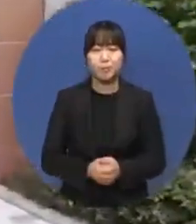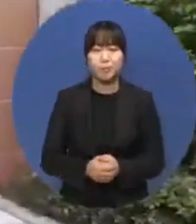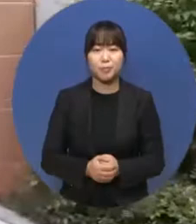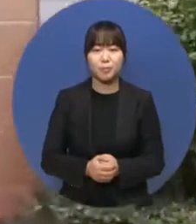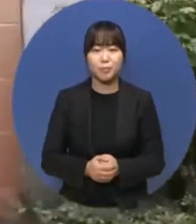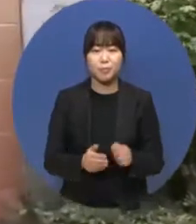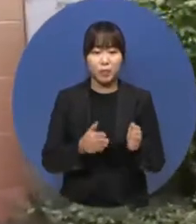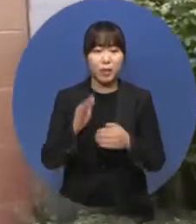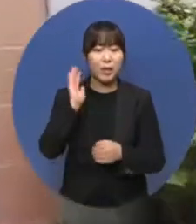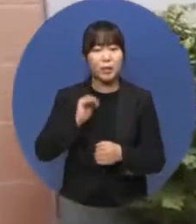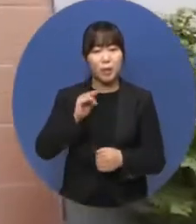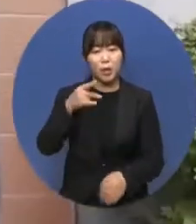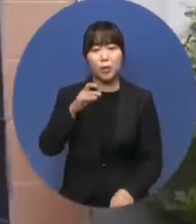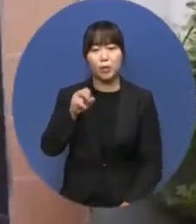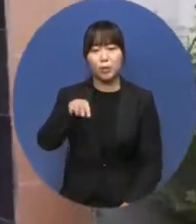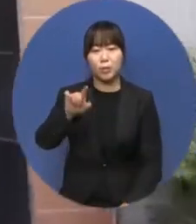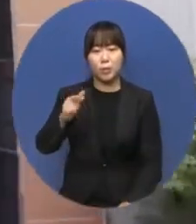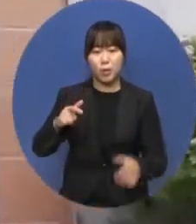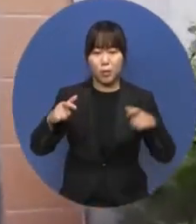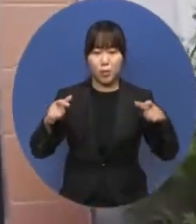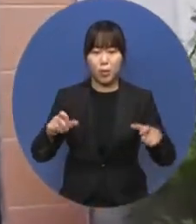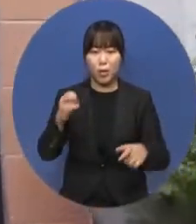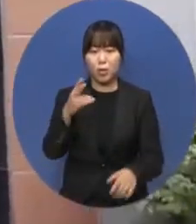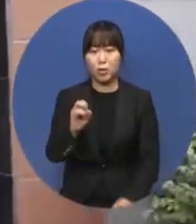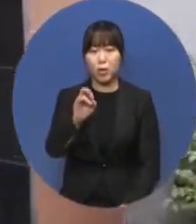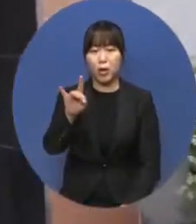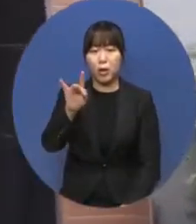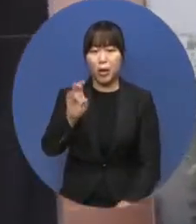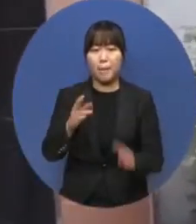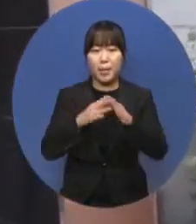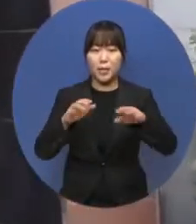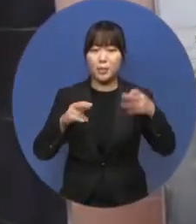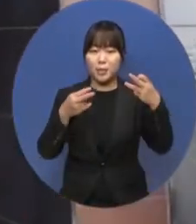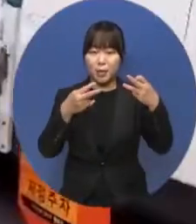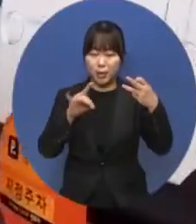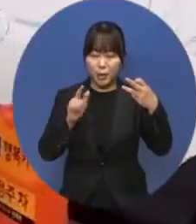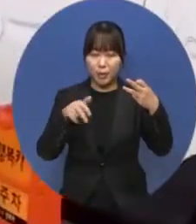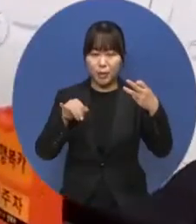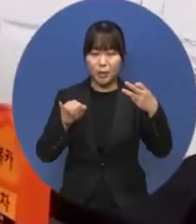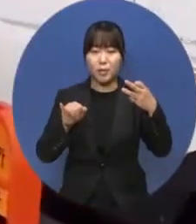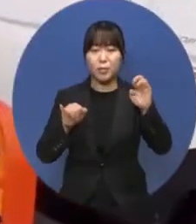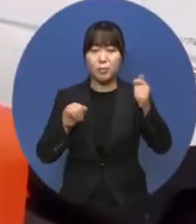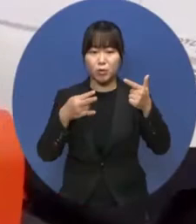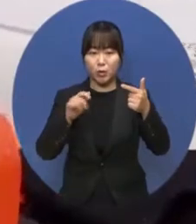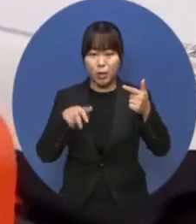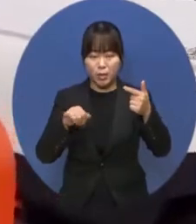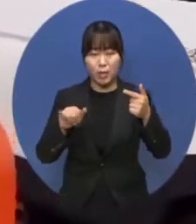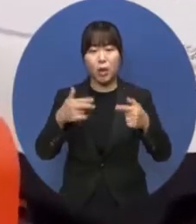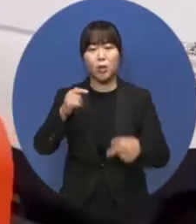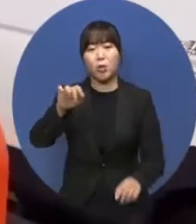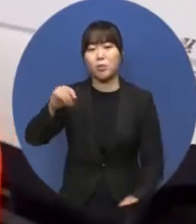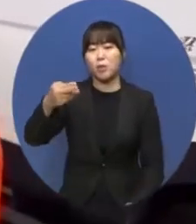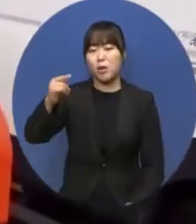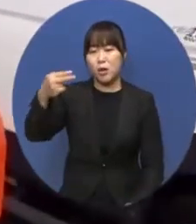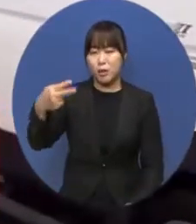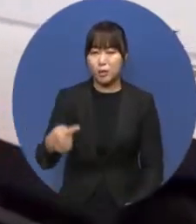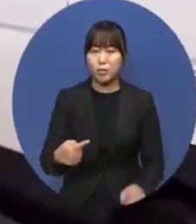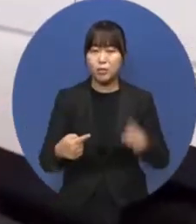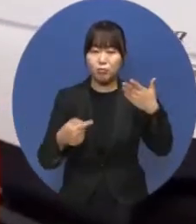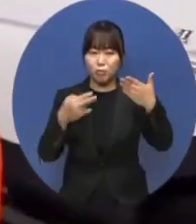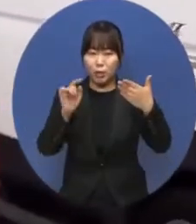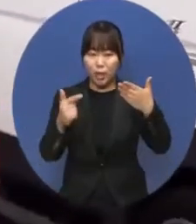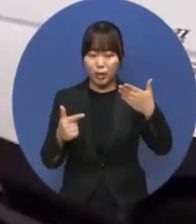이어서 의 정보 송 상 권역에 용암 마을 13단지 와 16단지 노브랜드 구단 제에서 관계자들의 도움으로